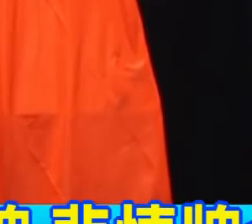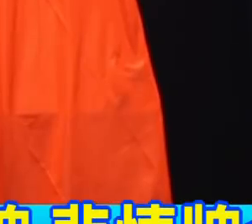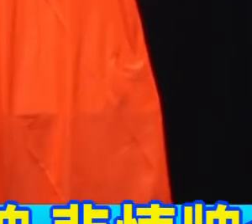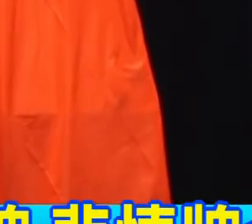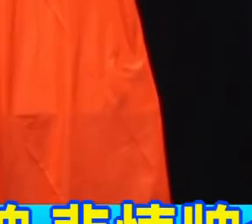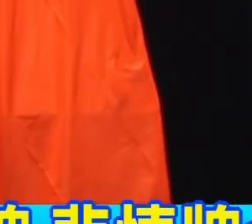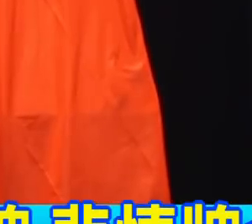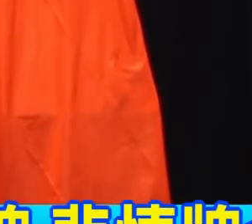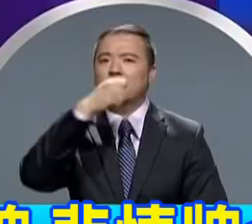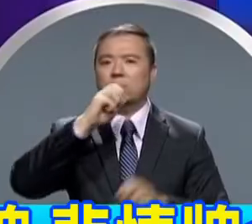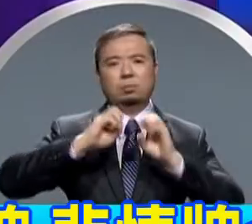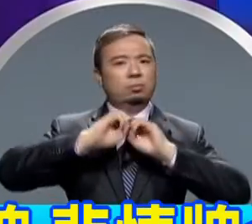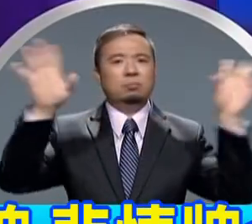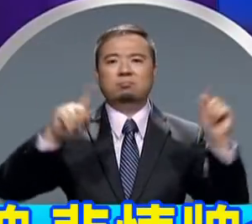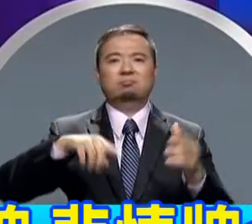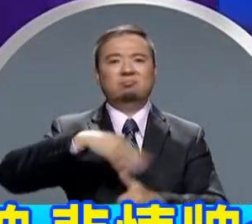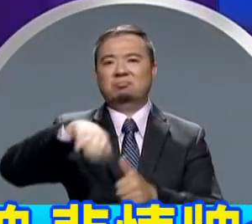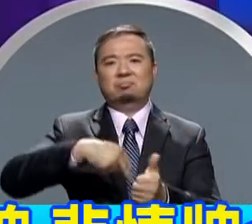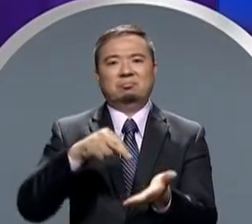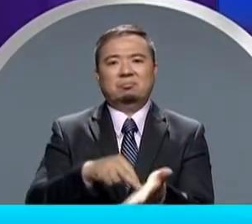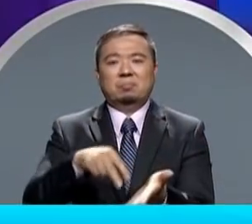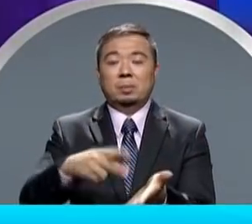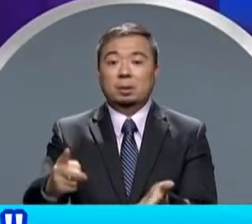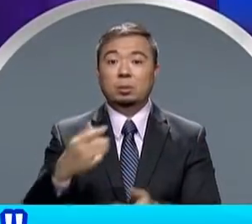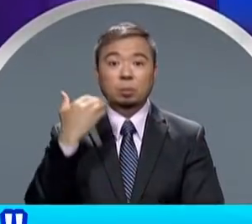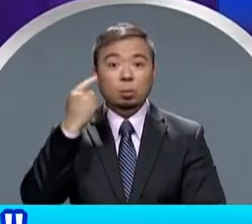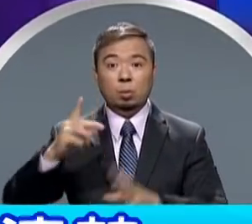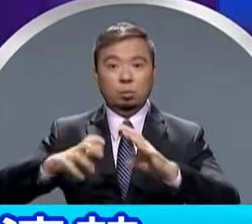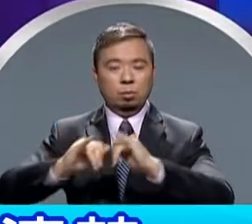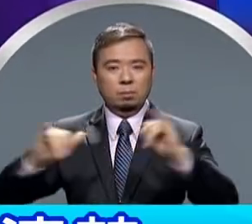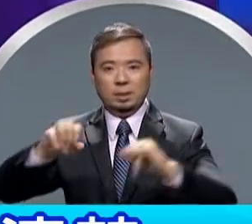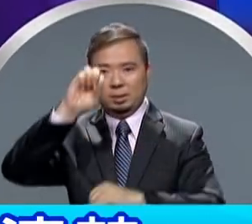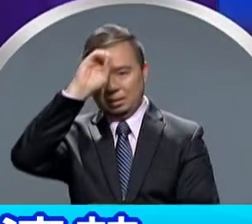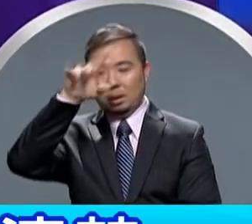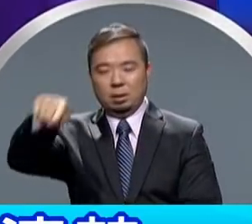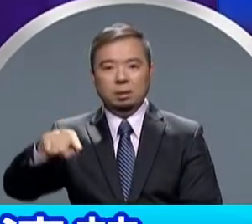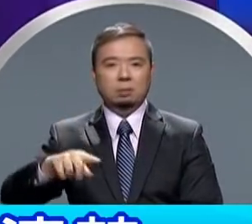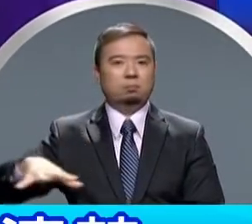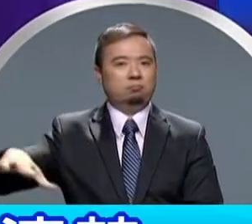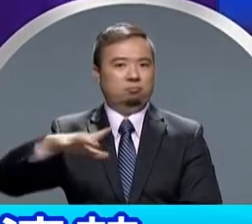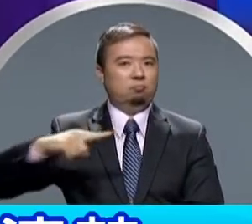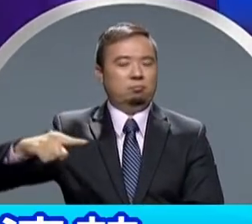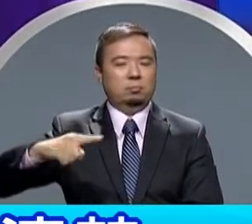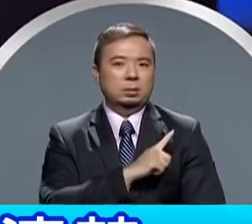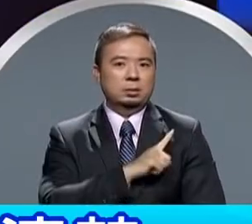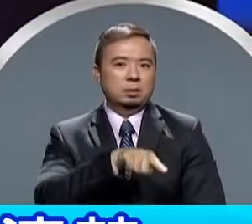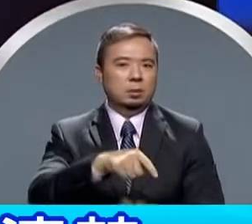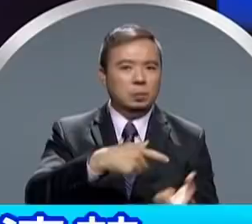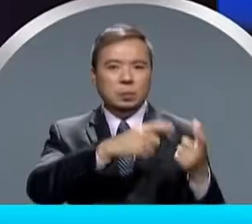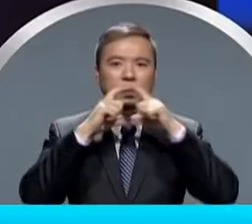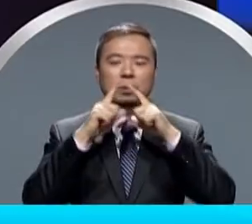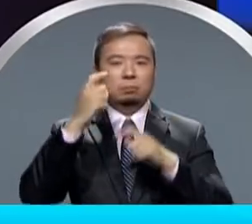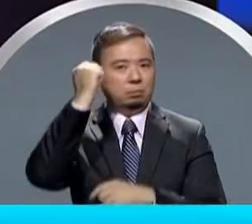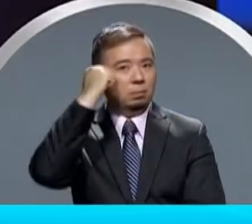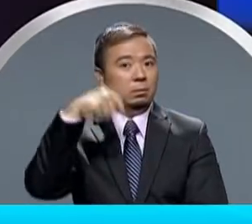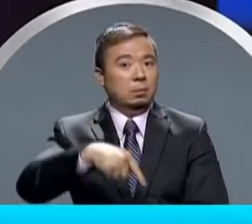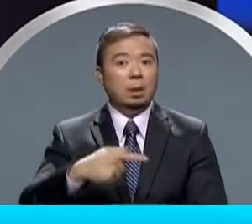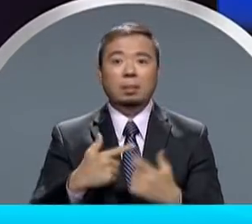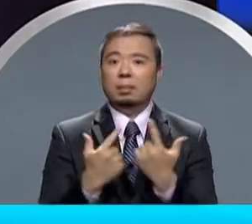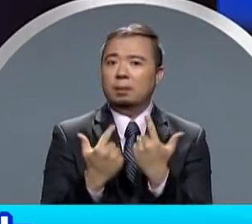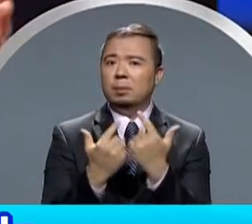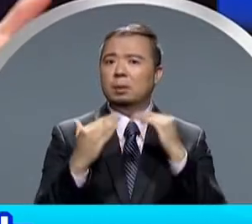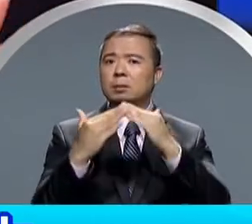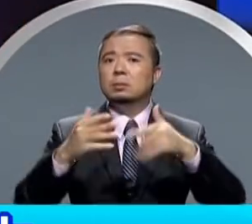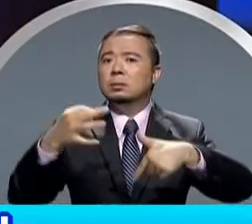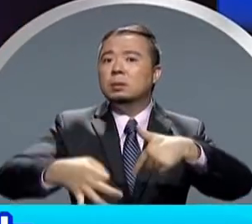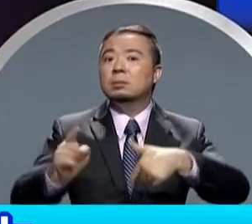细重新检视。 就国民党来讲，台湾价值一中就是中华民国，非常清楚。 台北市的价值是，台